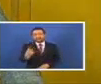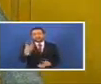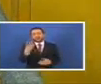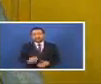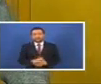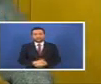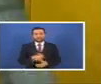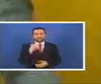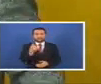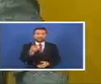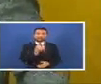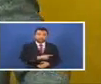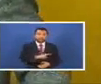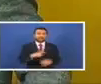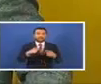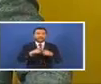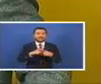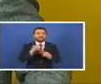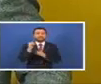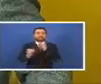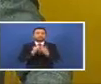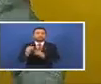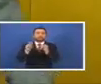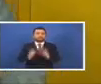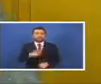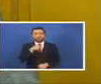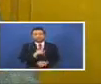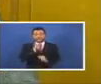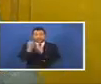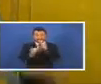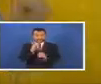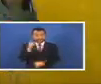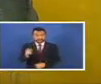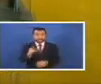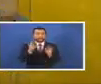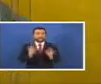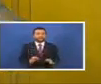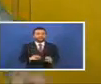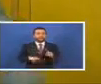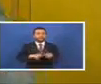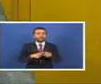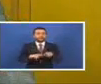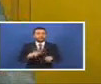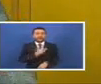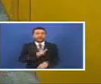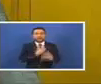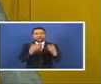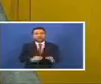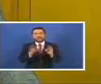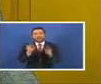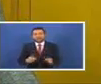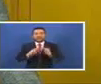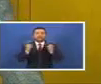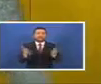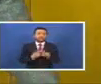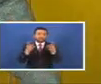verirsiniz. Bir de eleştirirsiniz. Bu eleştiri hem anayasal olarak hem de